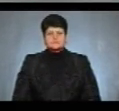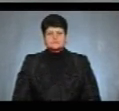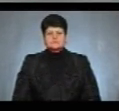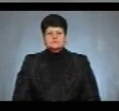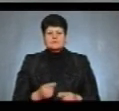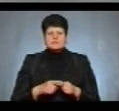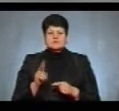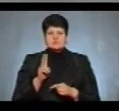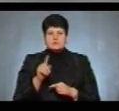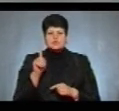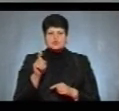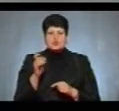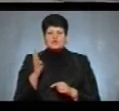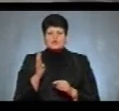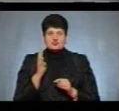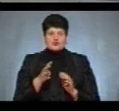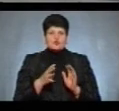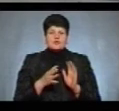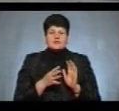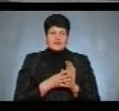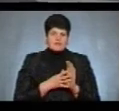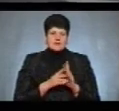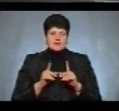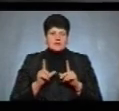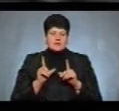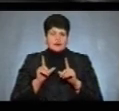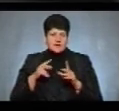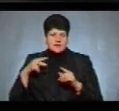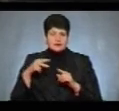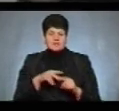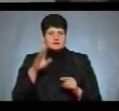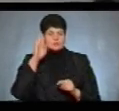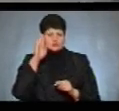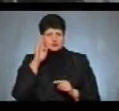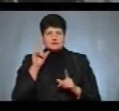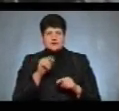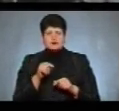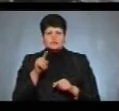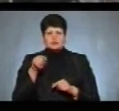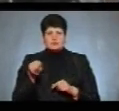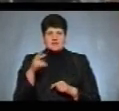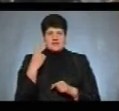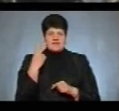Це тролейбус номер 149, який наїхав на чоловіка. Транспорт курсував за маршрутом номер 2.